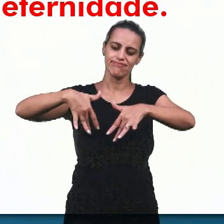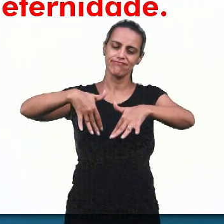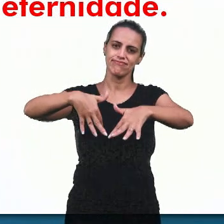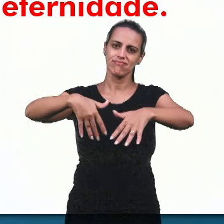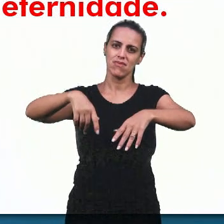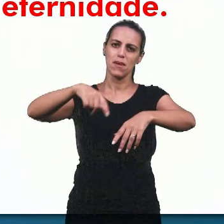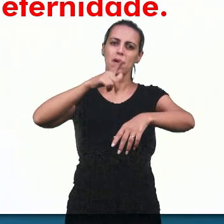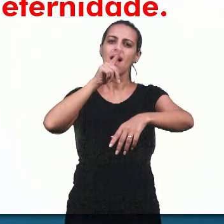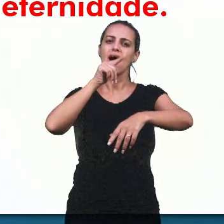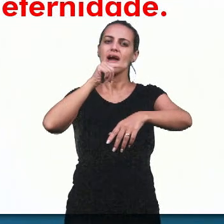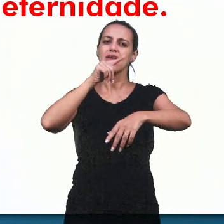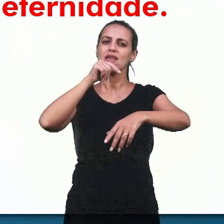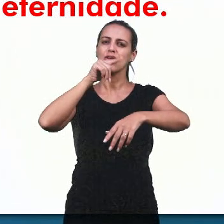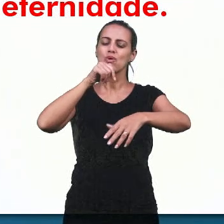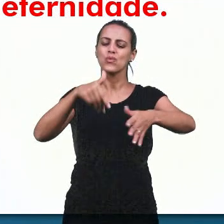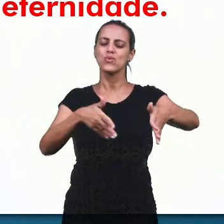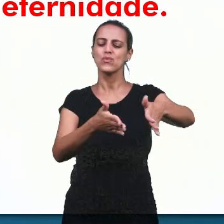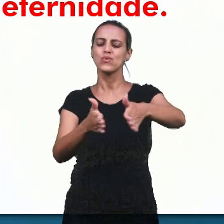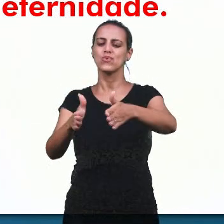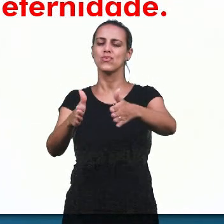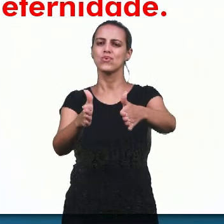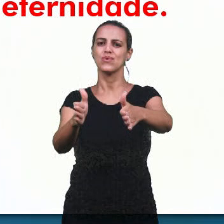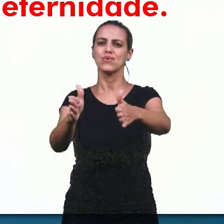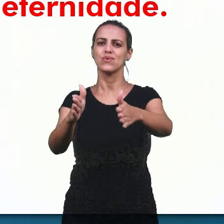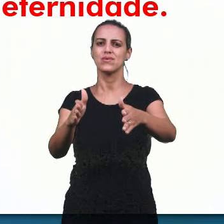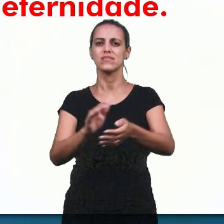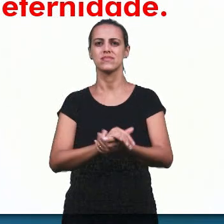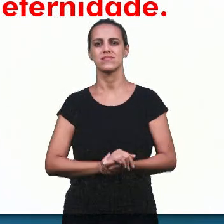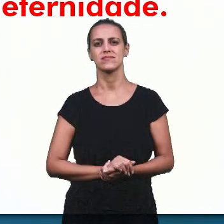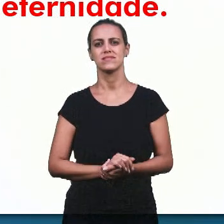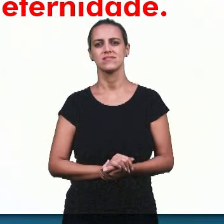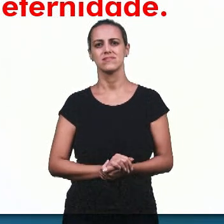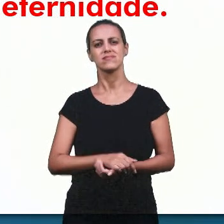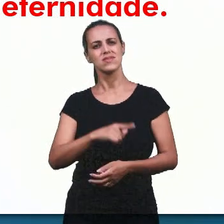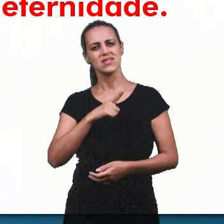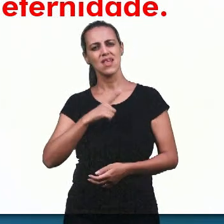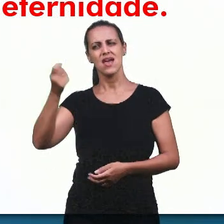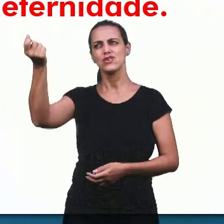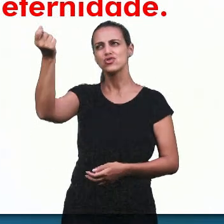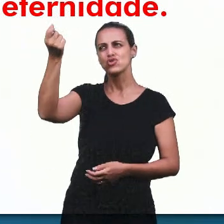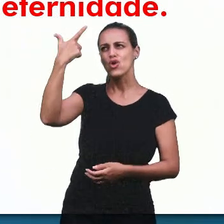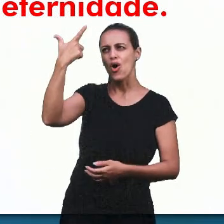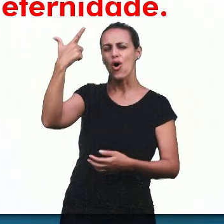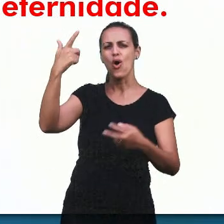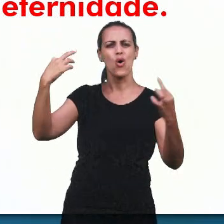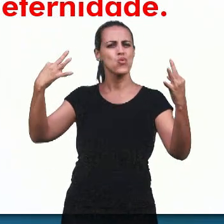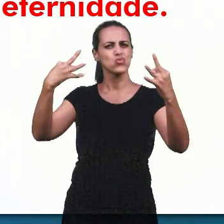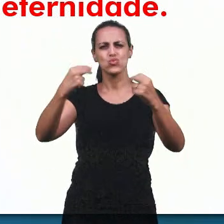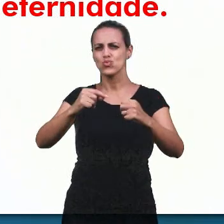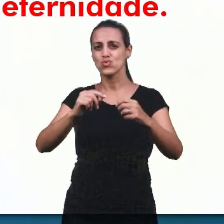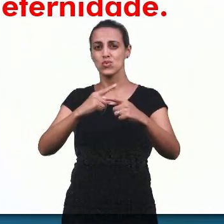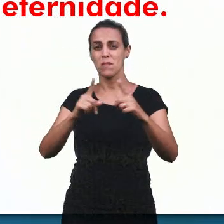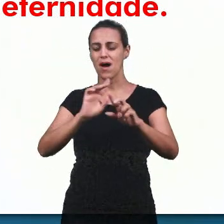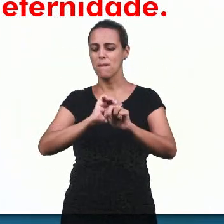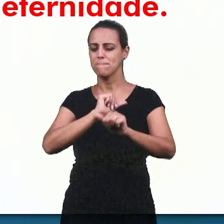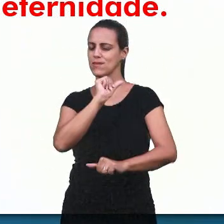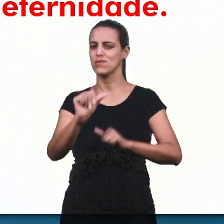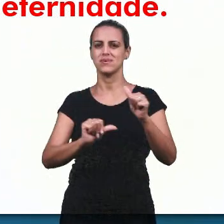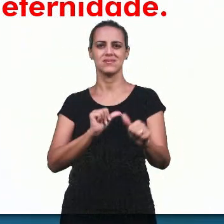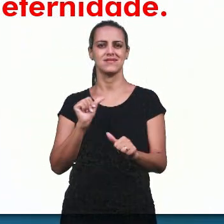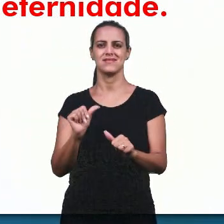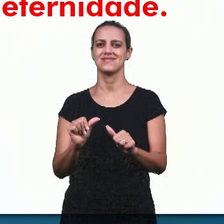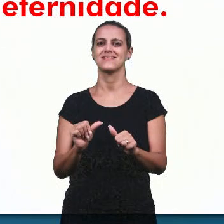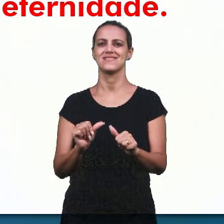allez avoir le soulagement du soleil, des intempéries du désert. Tout va changer, tout va